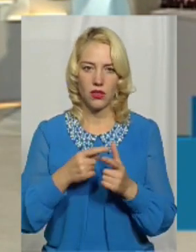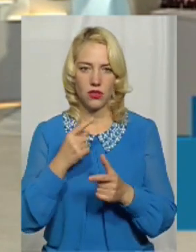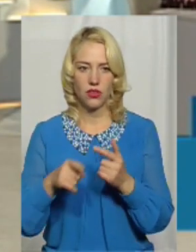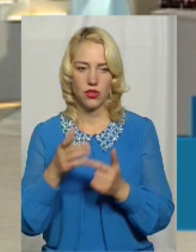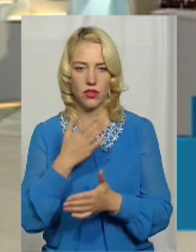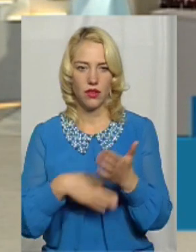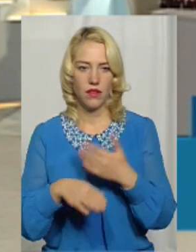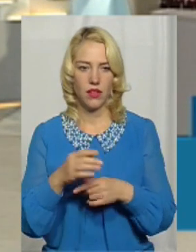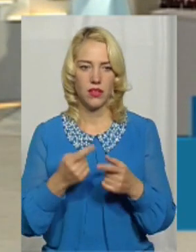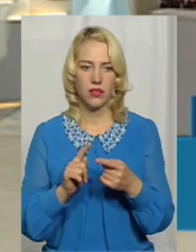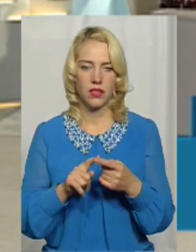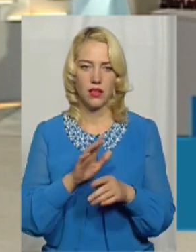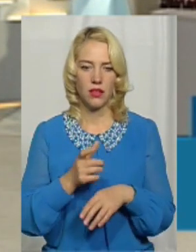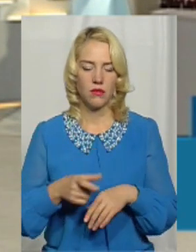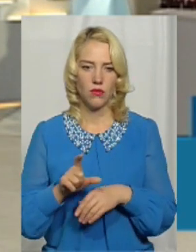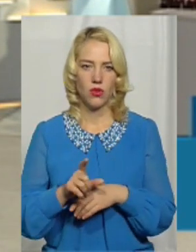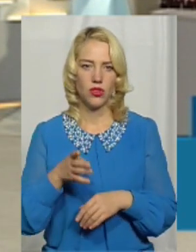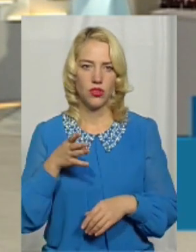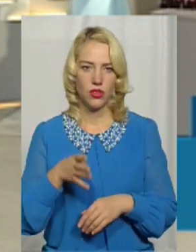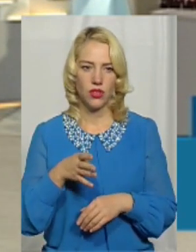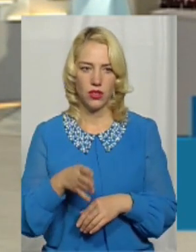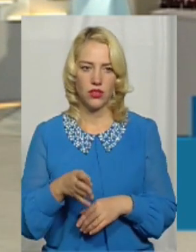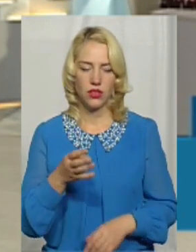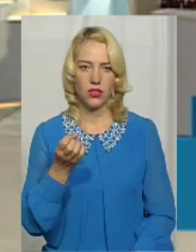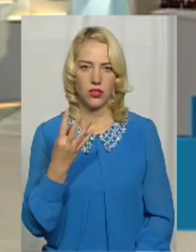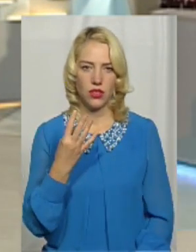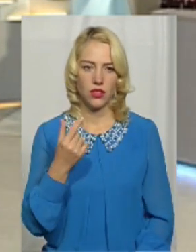інвалід, це не більше 4014